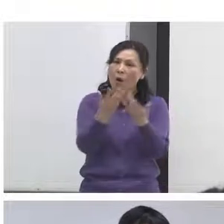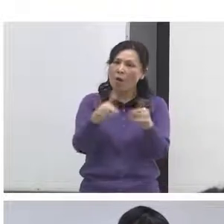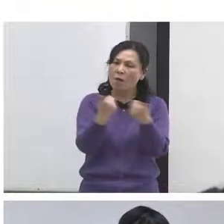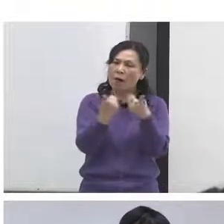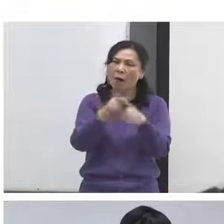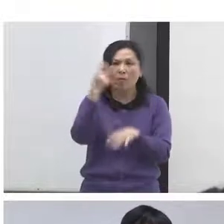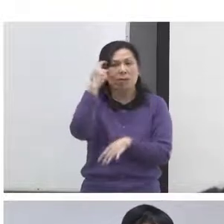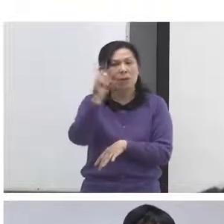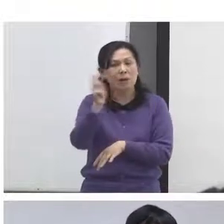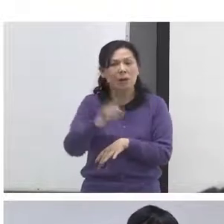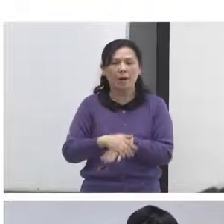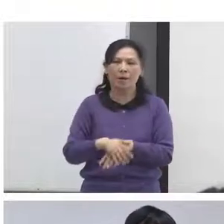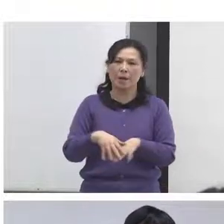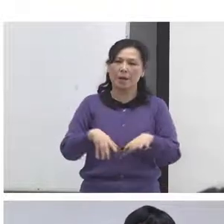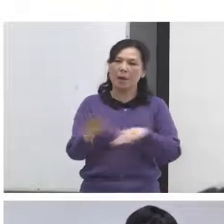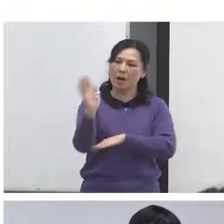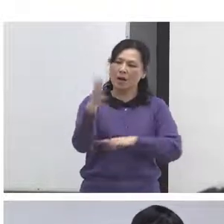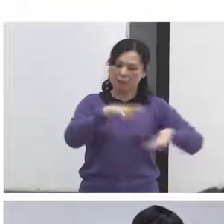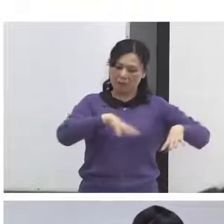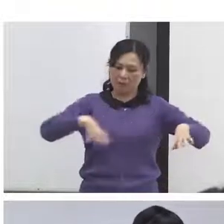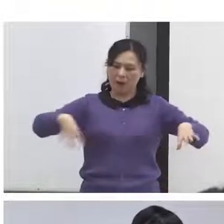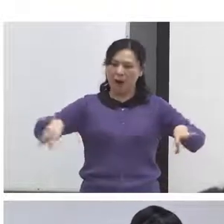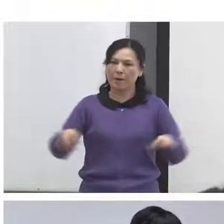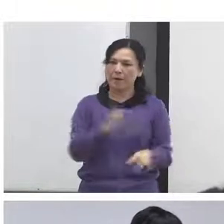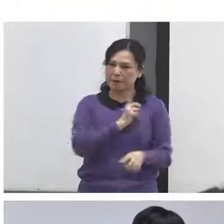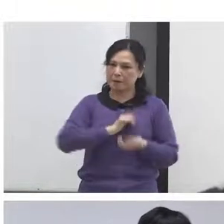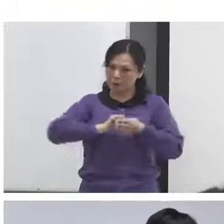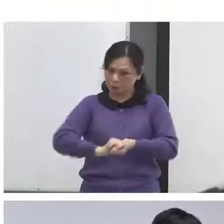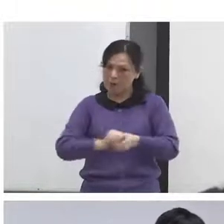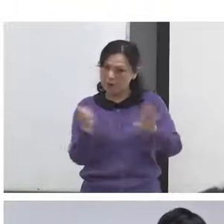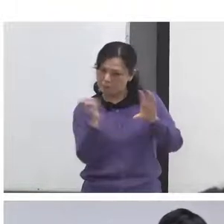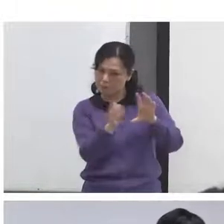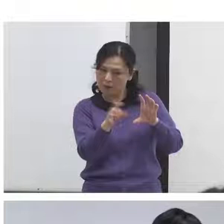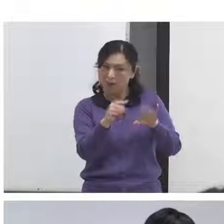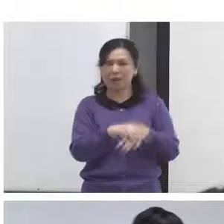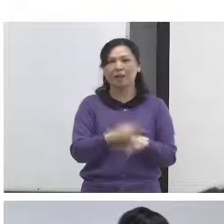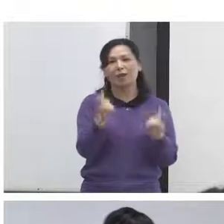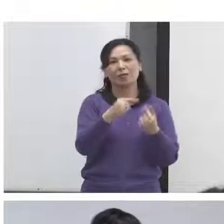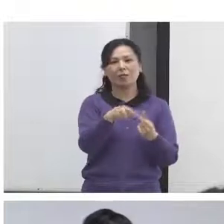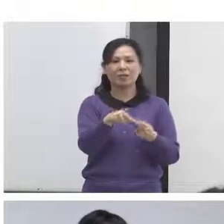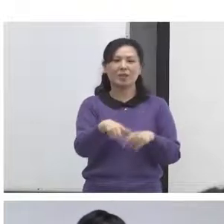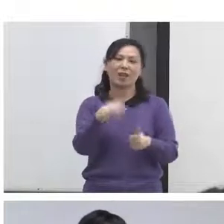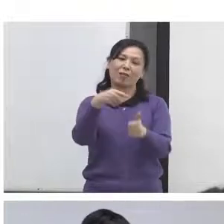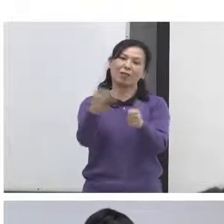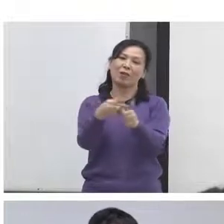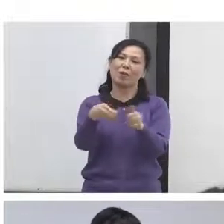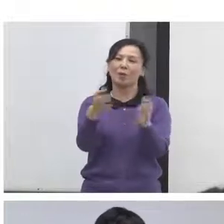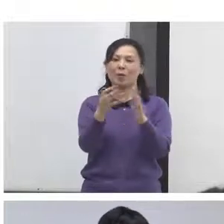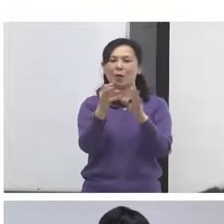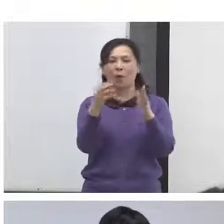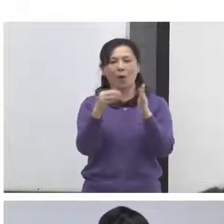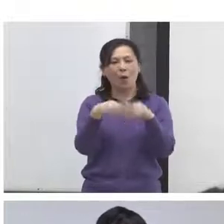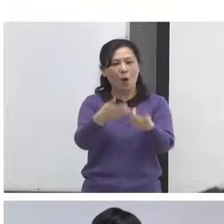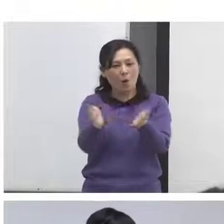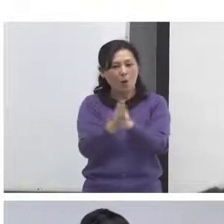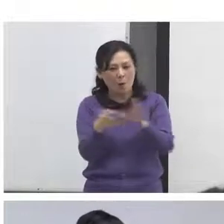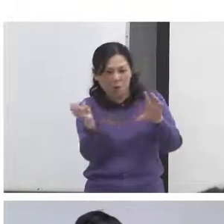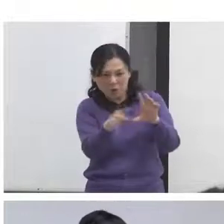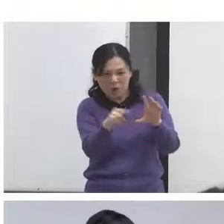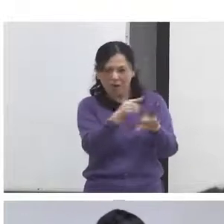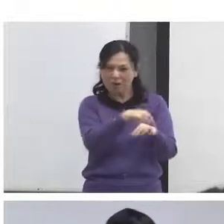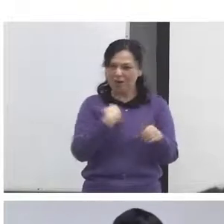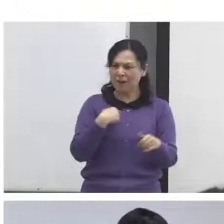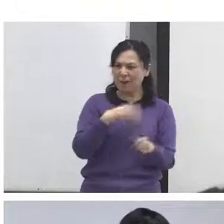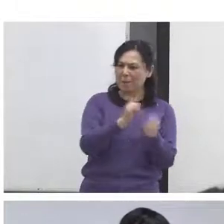个部会自己决定要丢什么，那么民众自然会谴责，像教育部这种就会去谴责他，然后就会有比较，有比较就会有伤